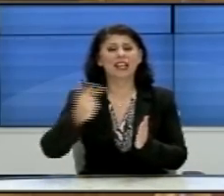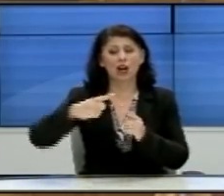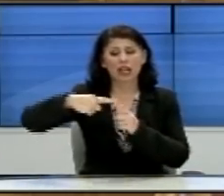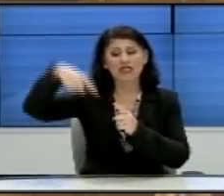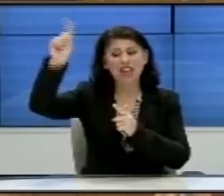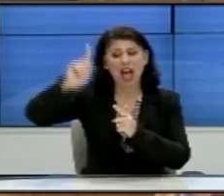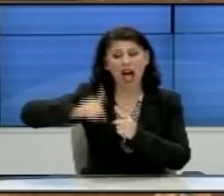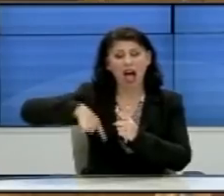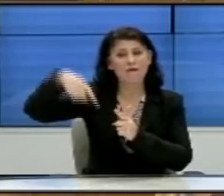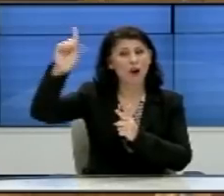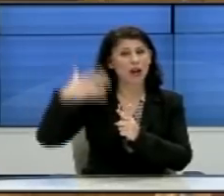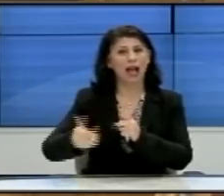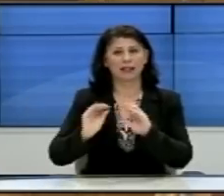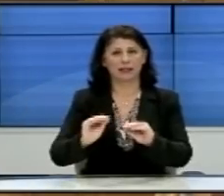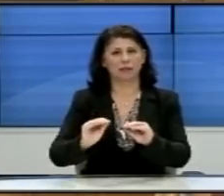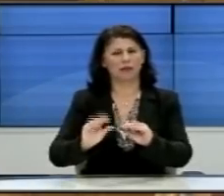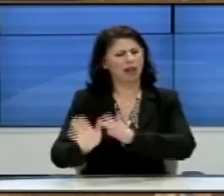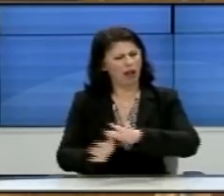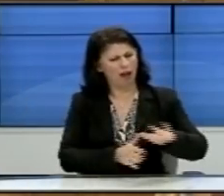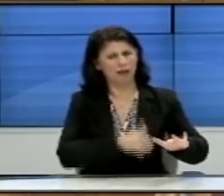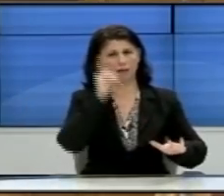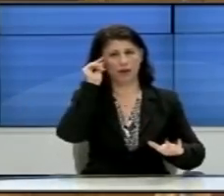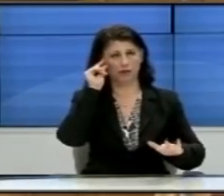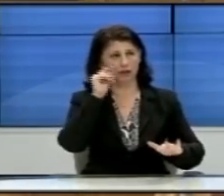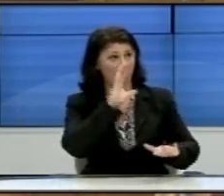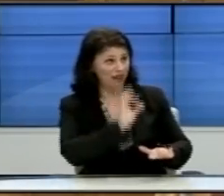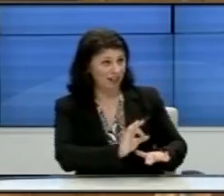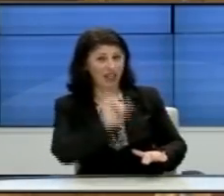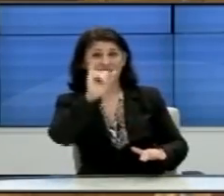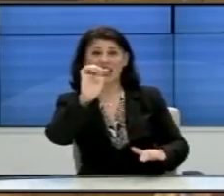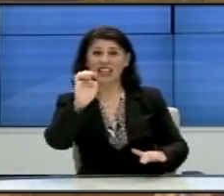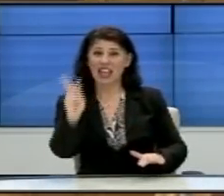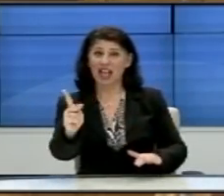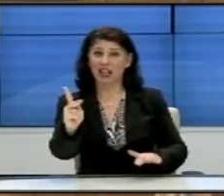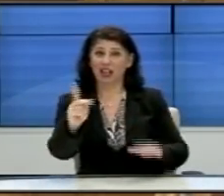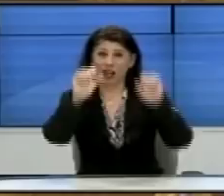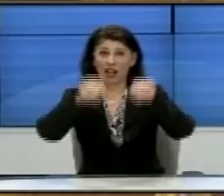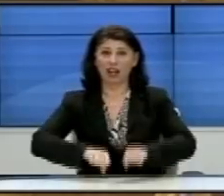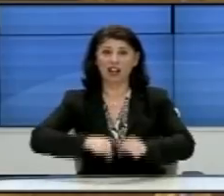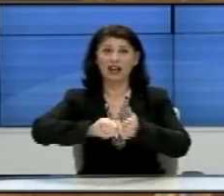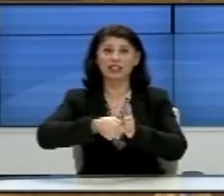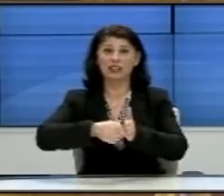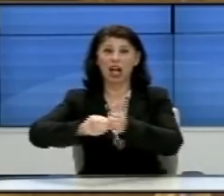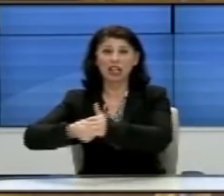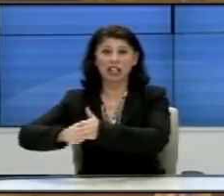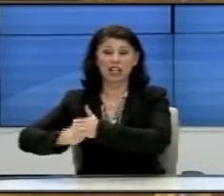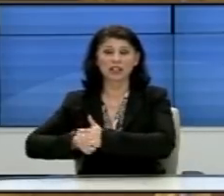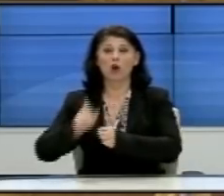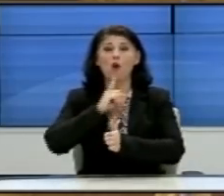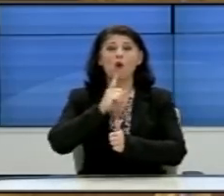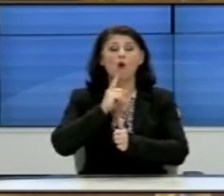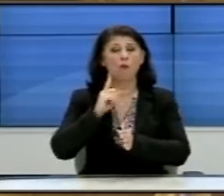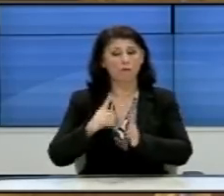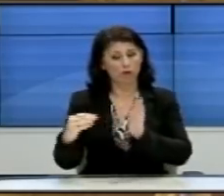πέρα από τα πανεπιστήμια. Αλήθεια, γι' αυτό κλείνεται η ΕΚ, όπως προβλέπει ο νόμος που ψηφίσατε το